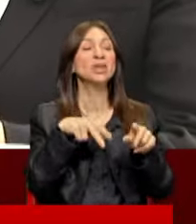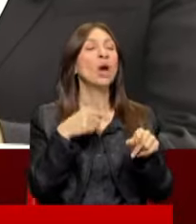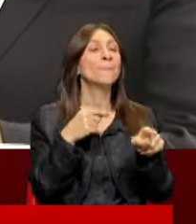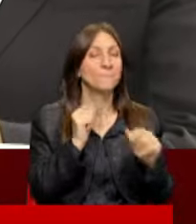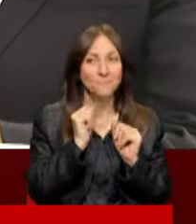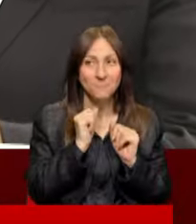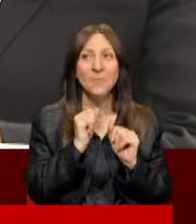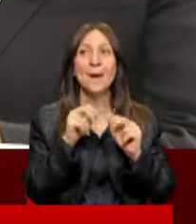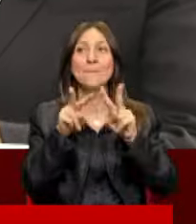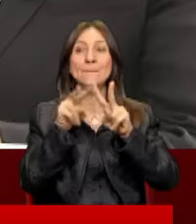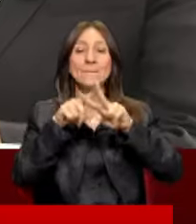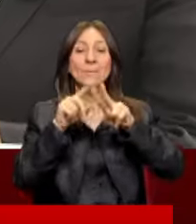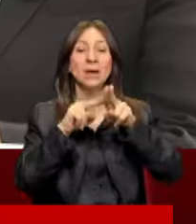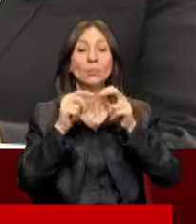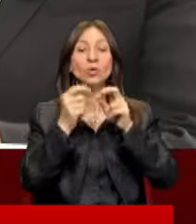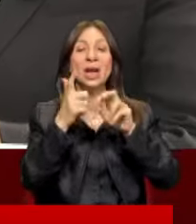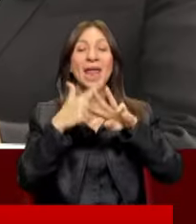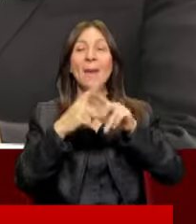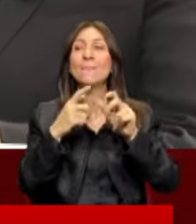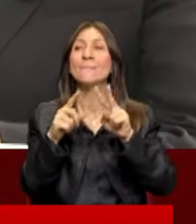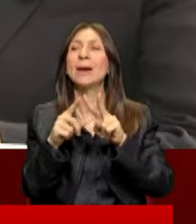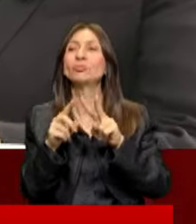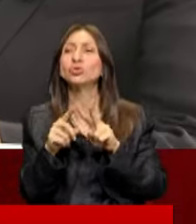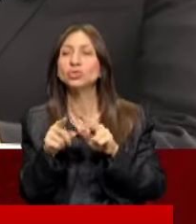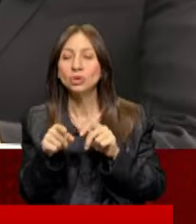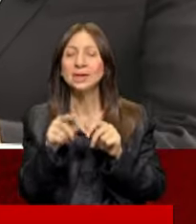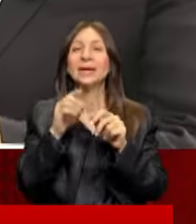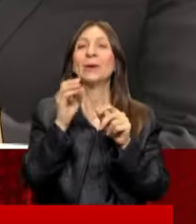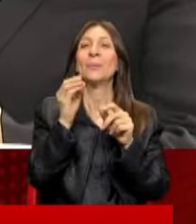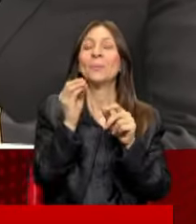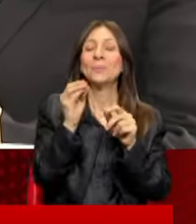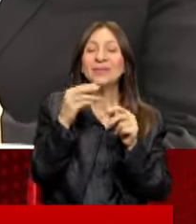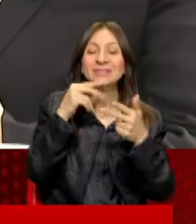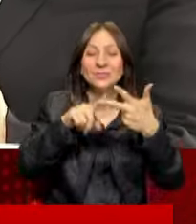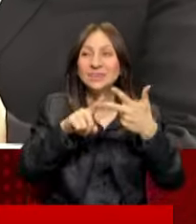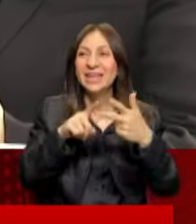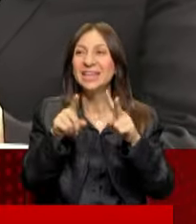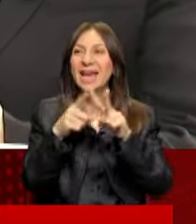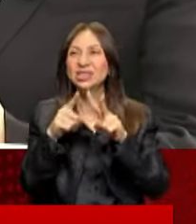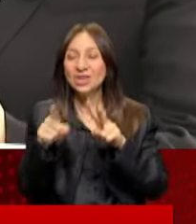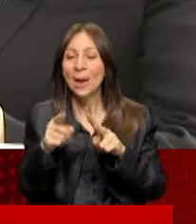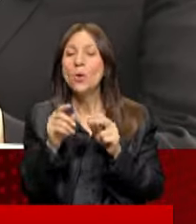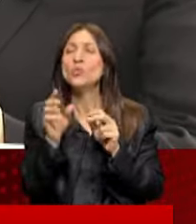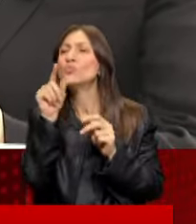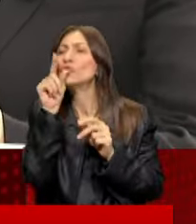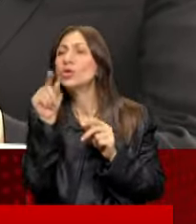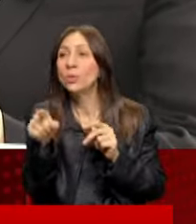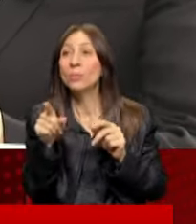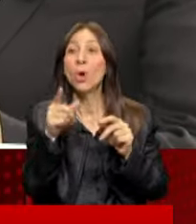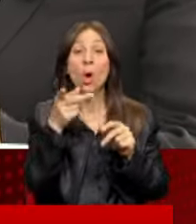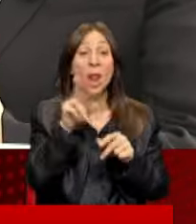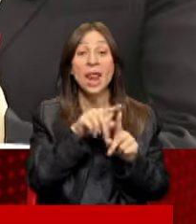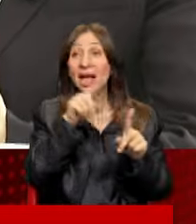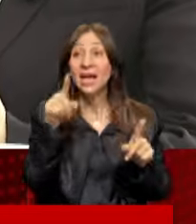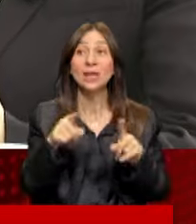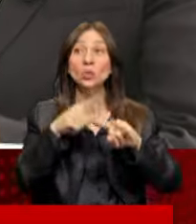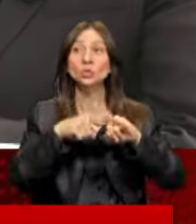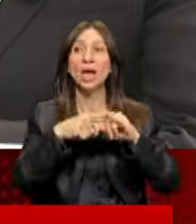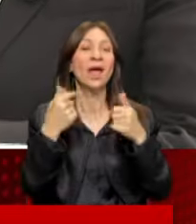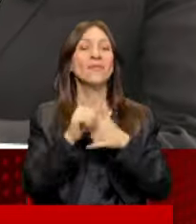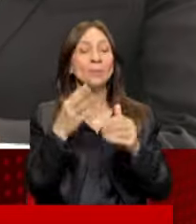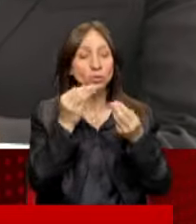diyor, Makbule'ye Makbuş diyor, Naciye'ye Bülbülüm diye seviyor. Ve ölene kadar da Hüseyin dayı evlenmiyor. Çocuklara